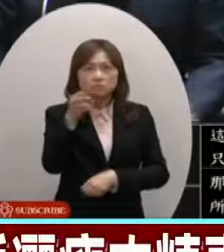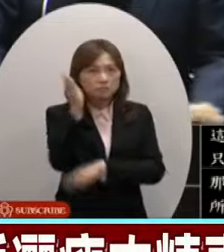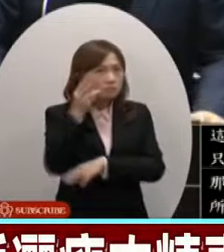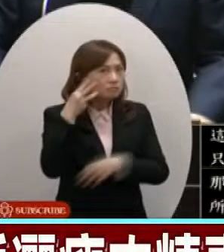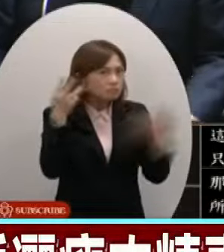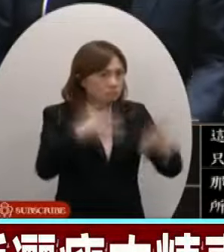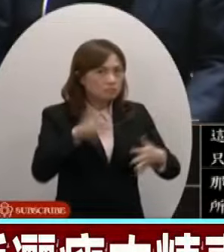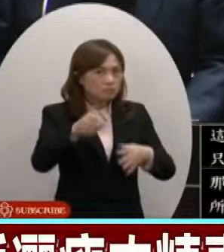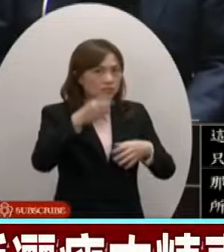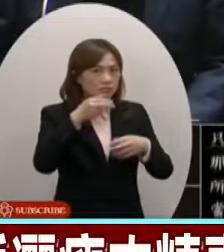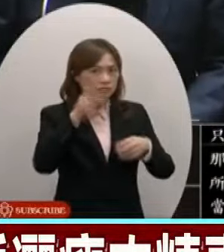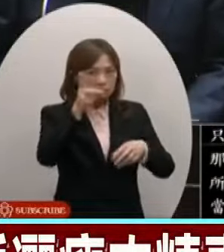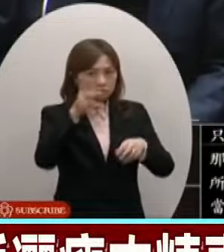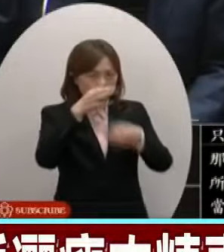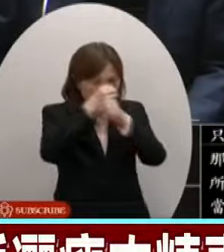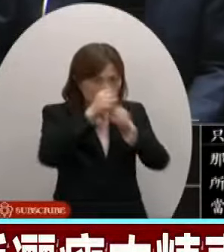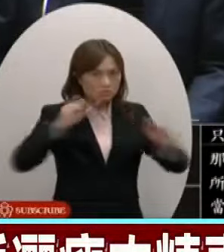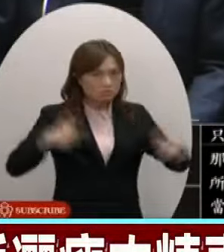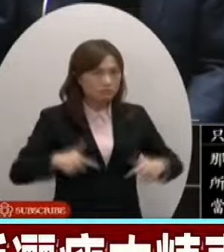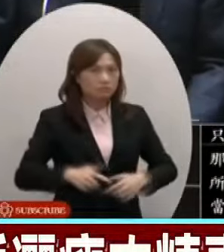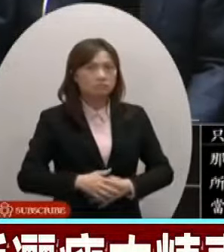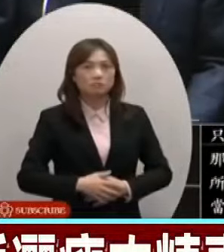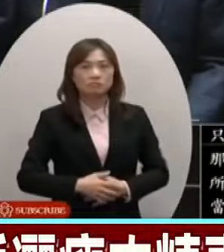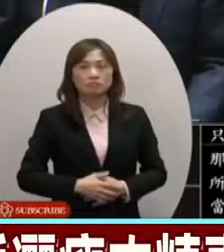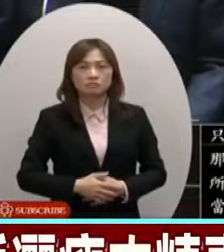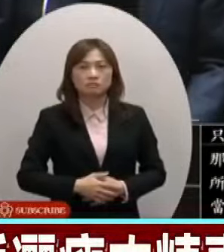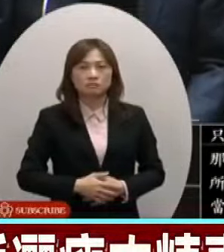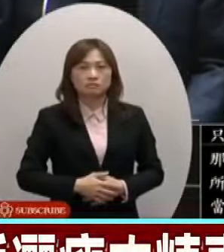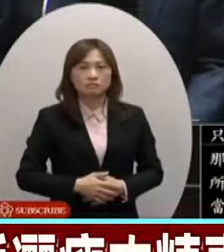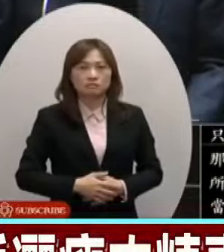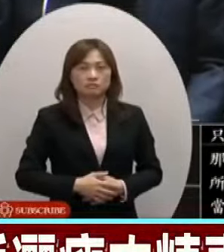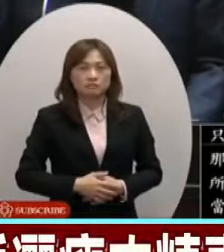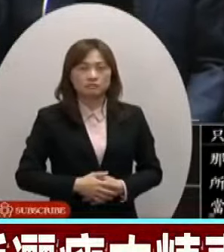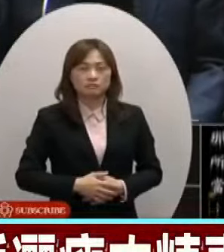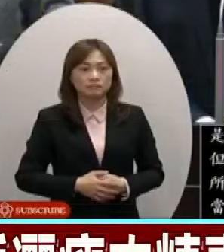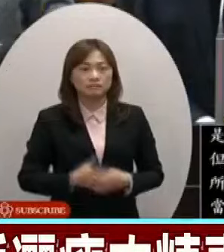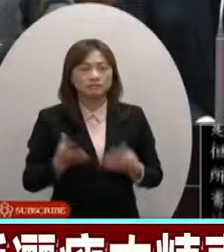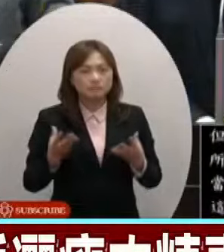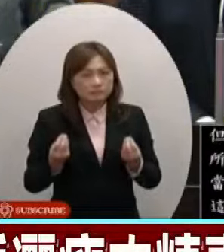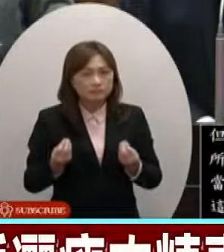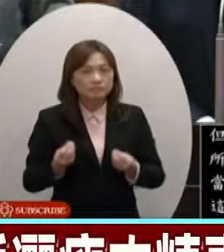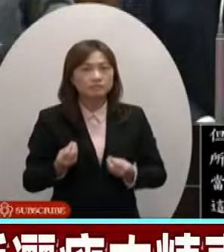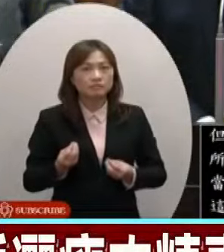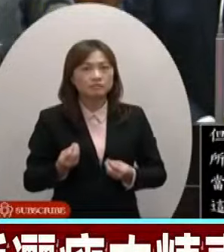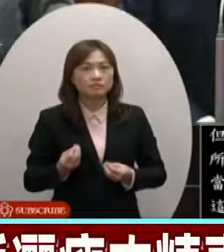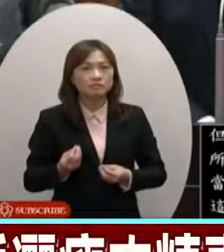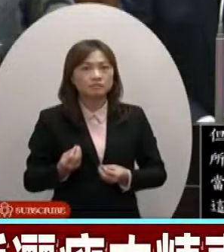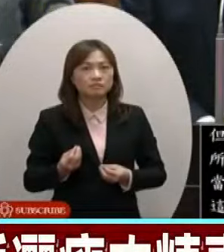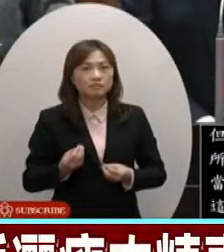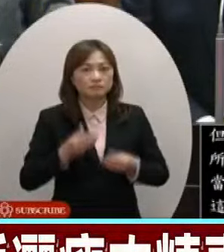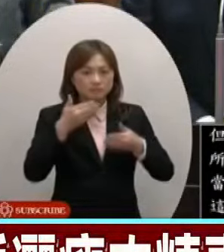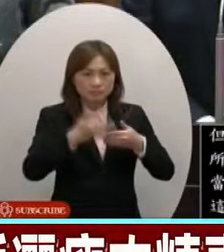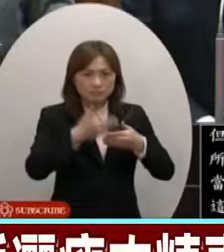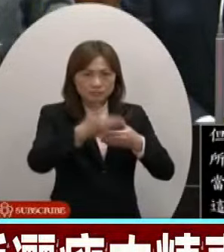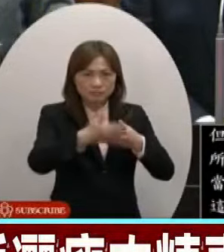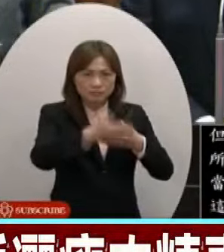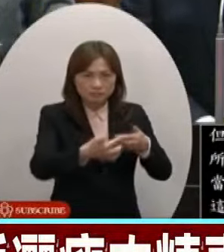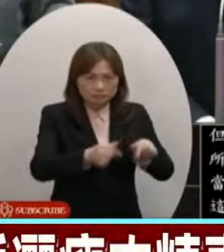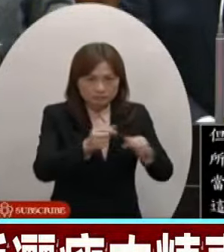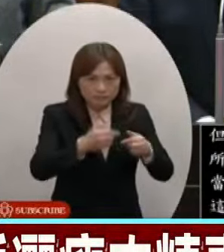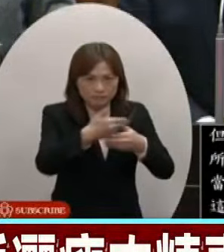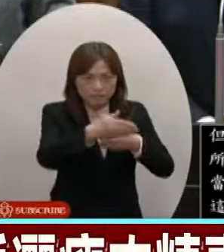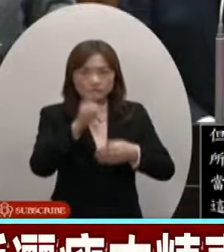就是这样在吵架。我觉得那个质询的效果不佳哦。那我觉得昨天我最推荐大家看的其实是谢龙介跟罗志强的质